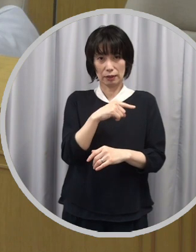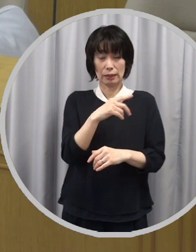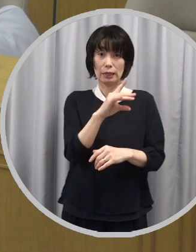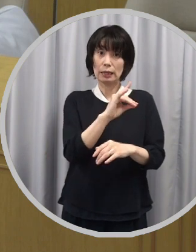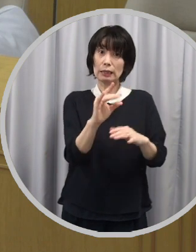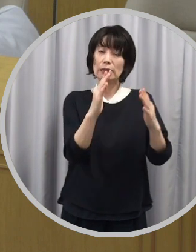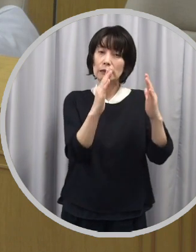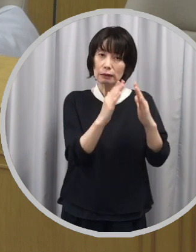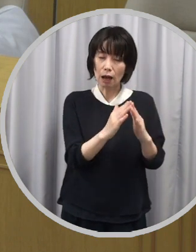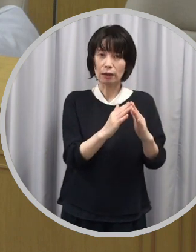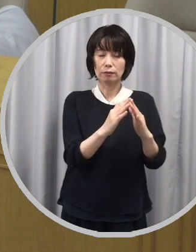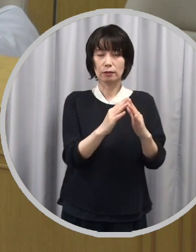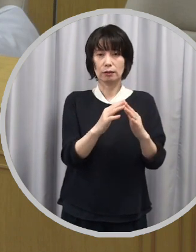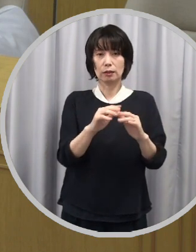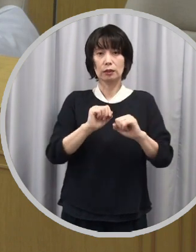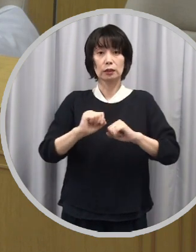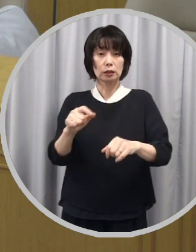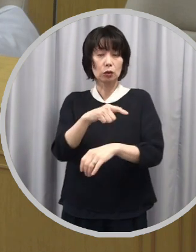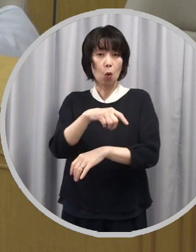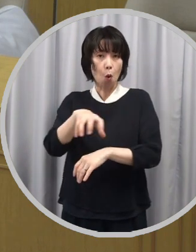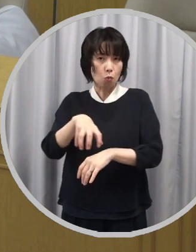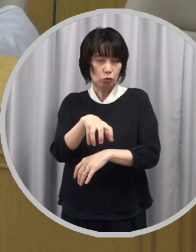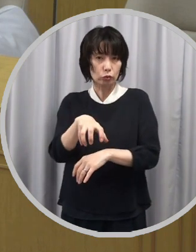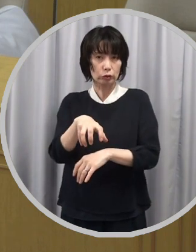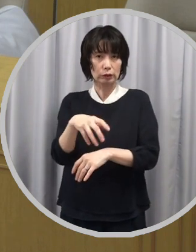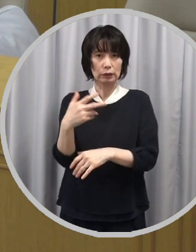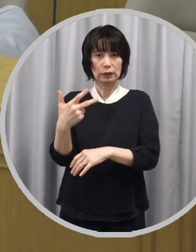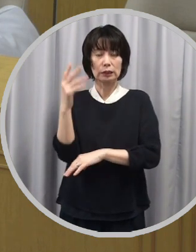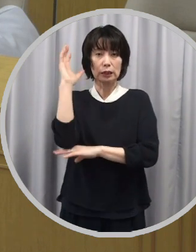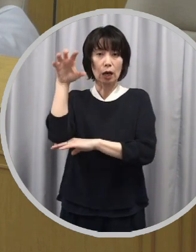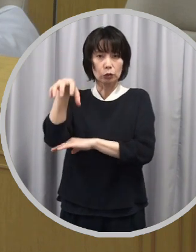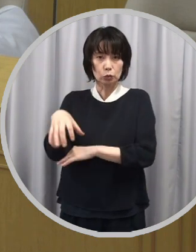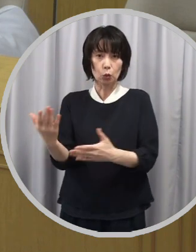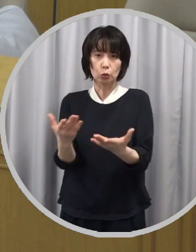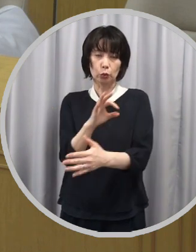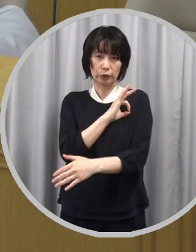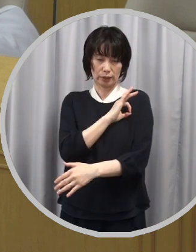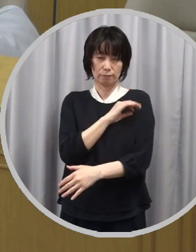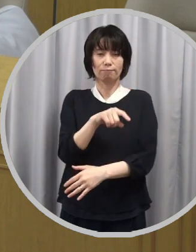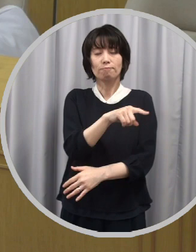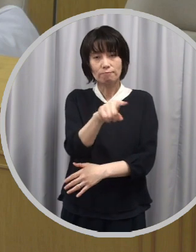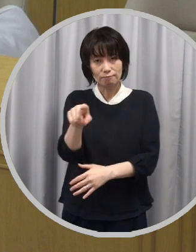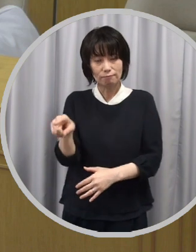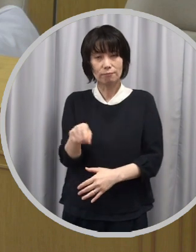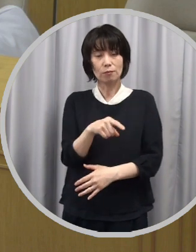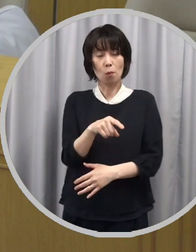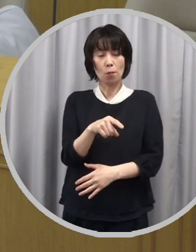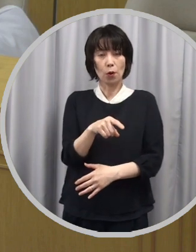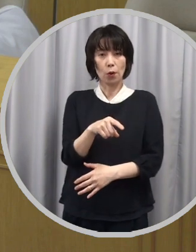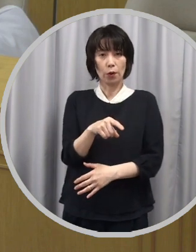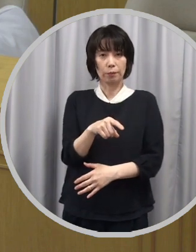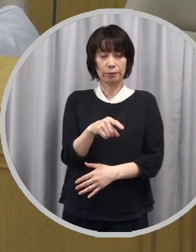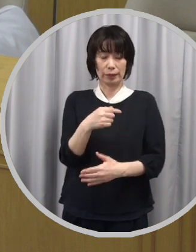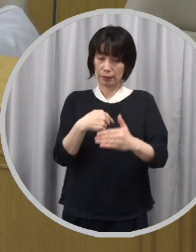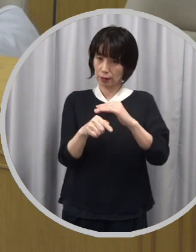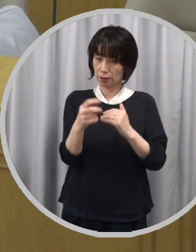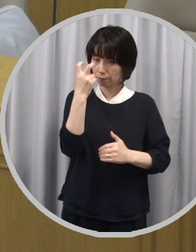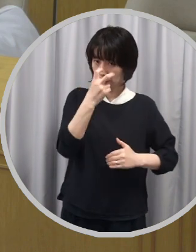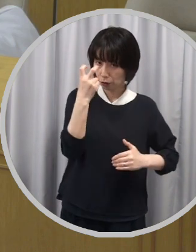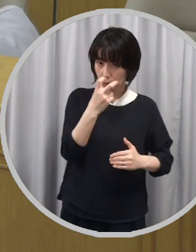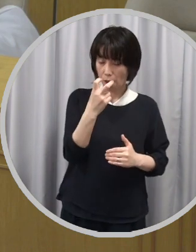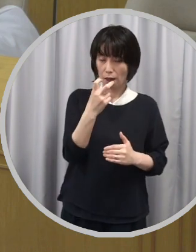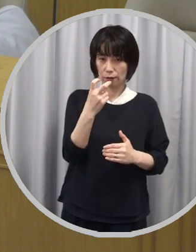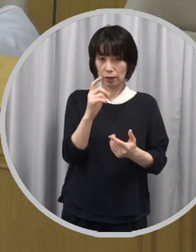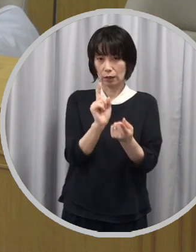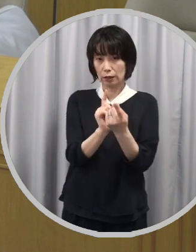執行部の市役所の職員の人方においても非常にこう原因究明といいます